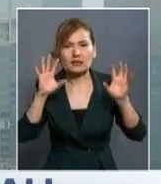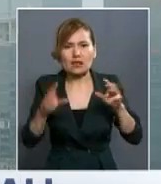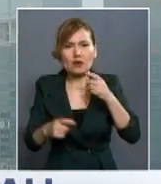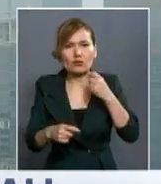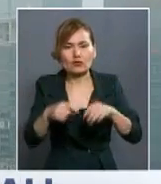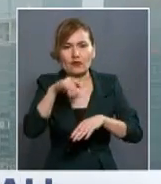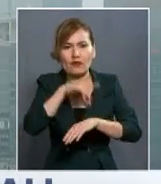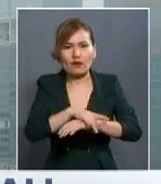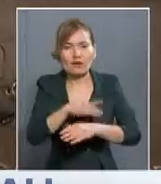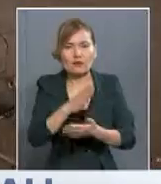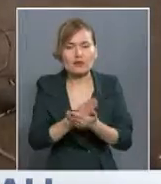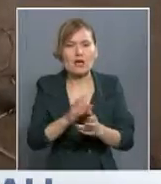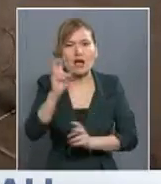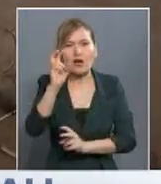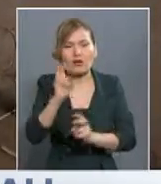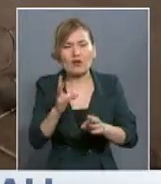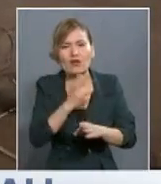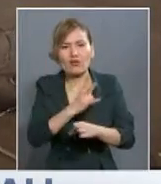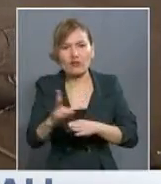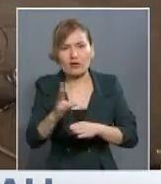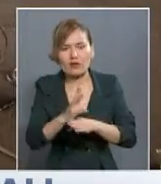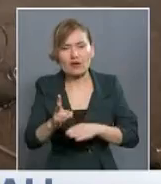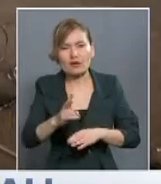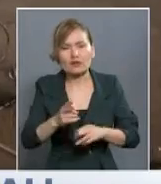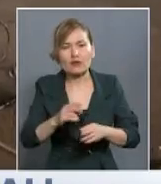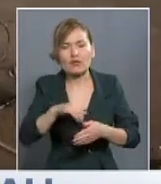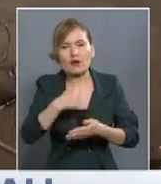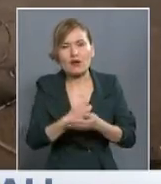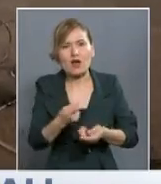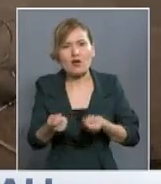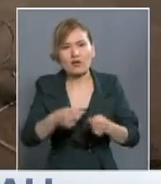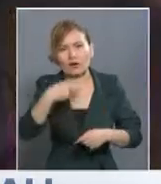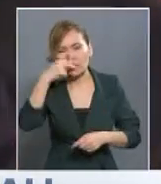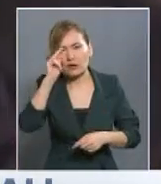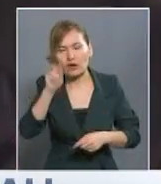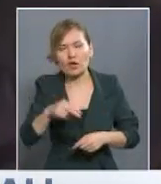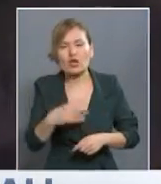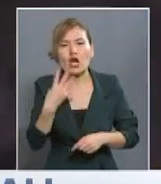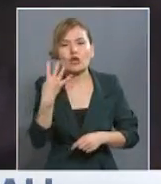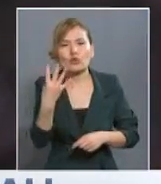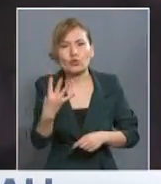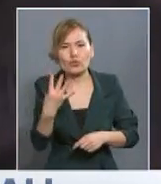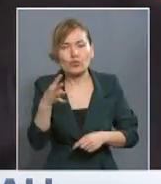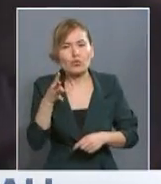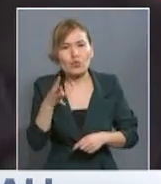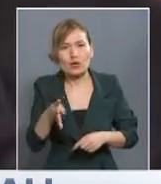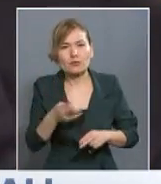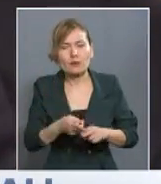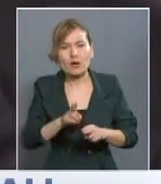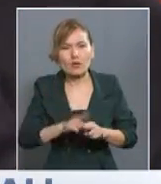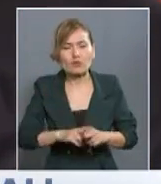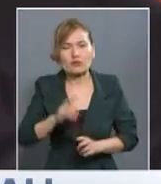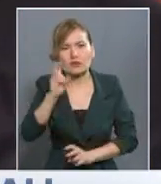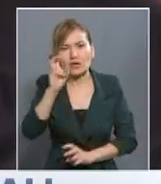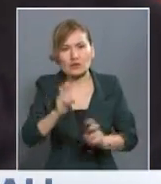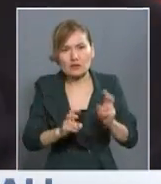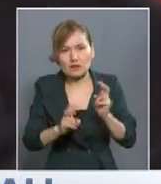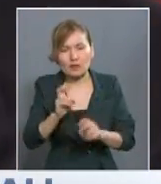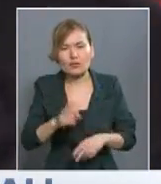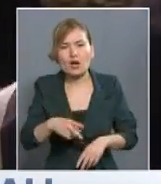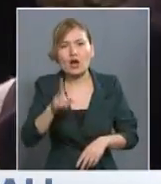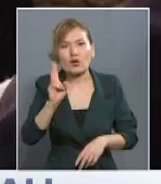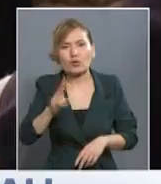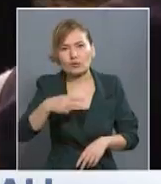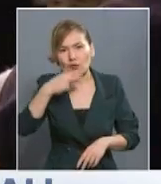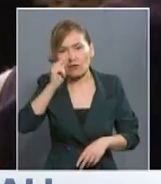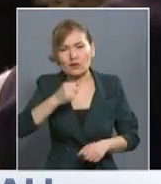қолданды. Қалалық құрылыс департаментінен шыққан 157 топ 4000-дай құрылыс алаңын аралап, тиісті талаптарды сақтамайтын 47